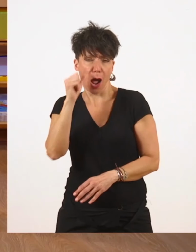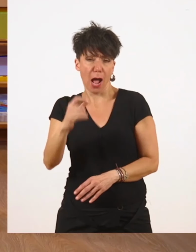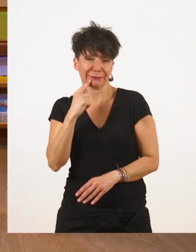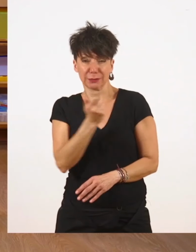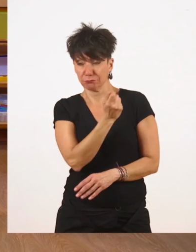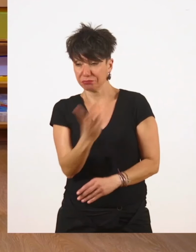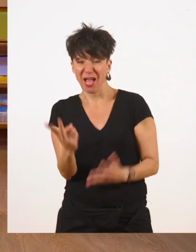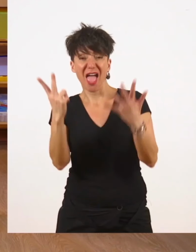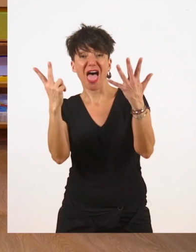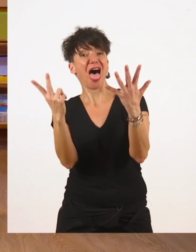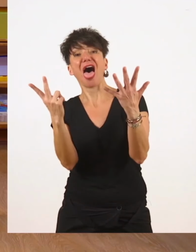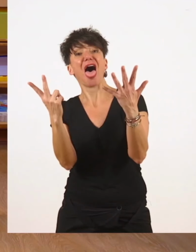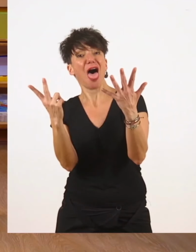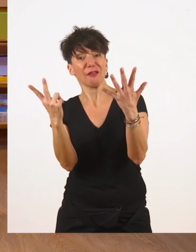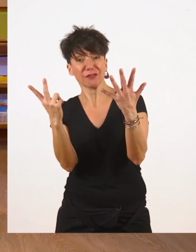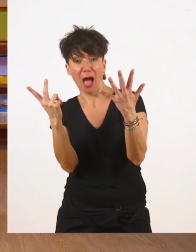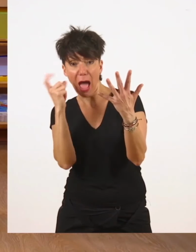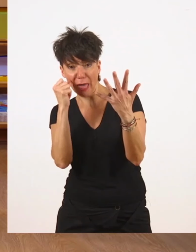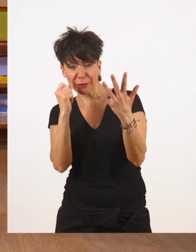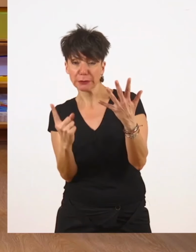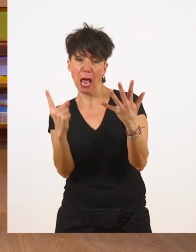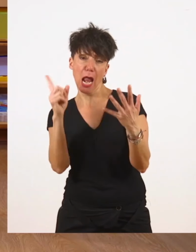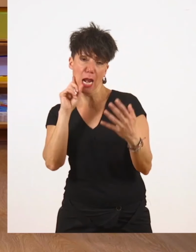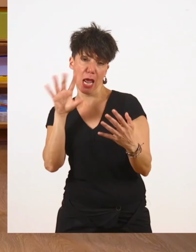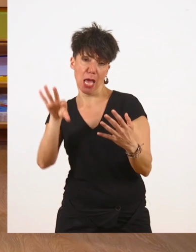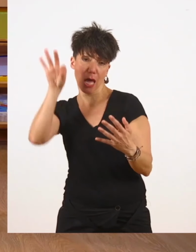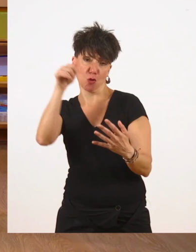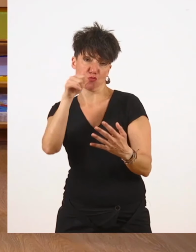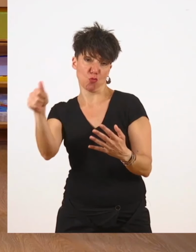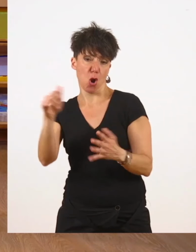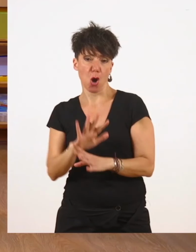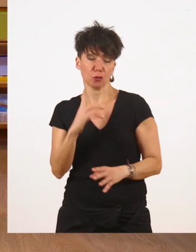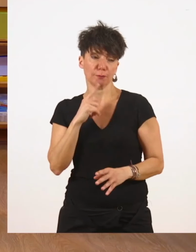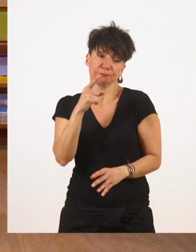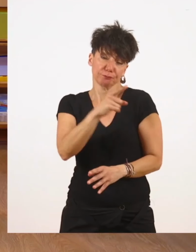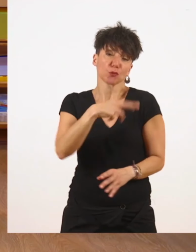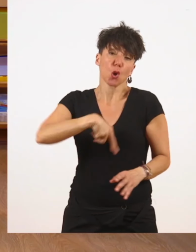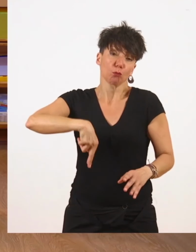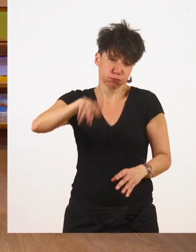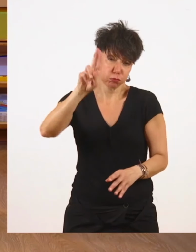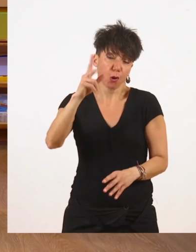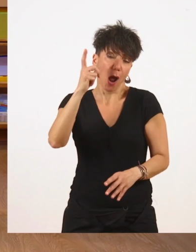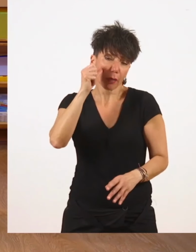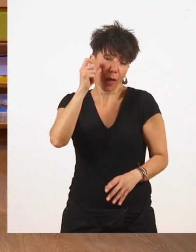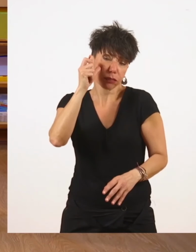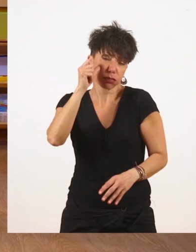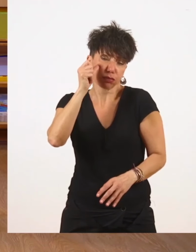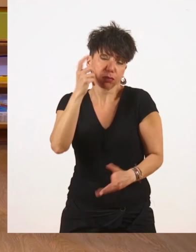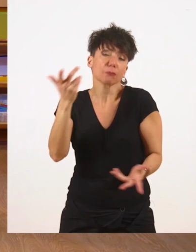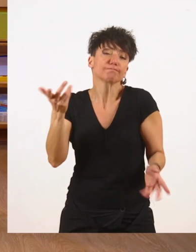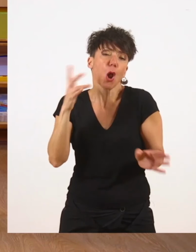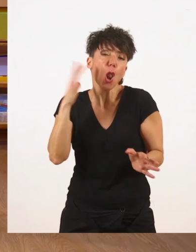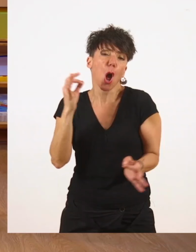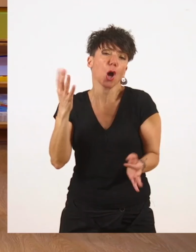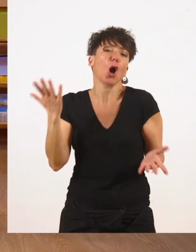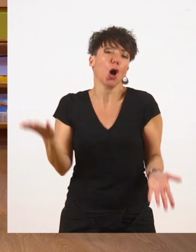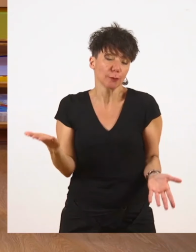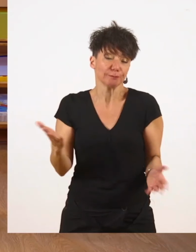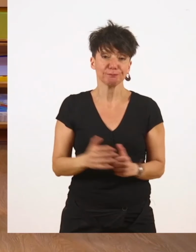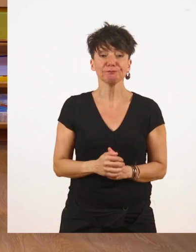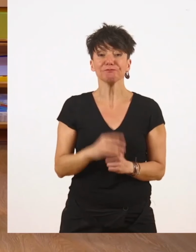άρεσαν περισσότερο οι ανδρικοί ρόλοι. Ε, άλλωστε έχεις και περισσότερους άντρες ηθοποιούς, δηλαδή μόνο άντρες. Ο Σέξπιρ